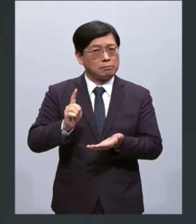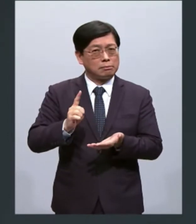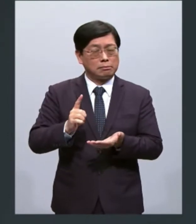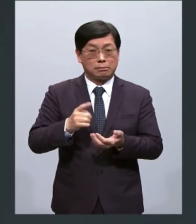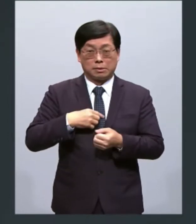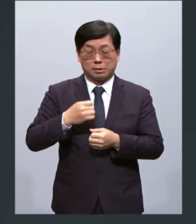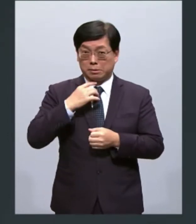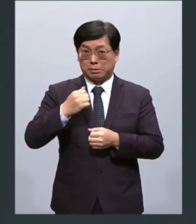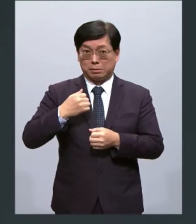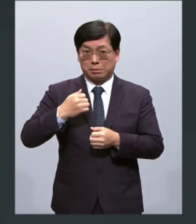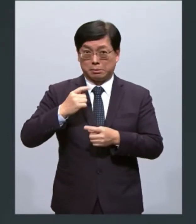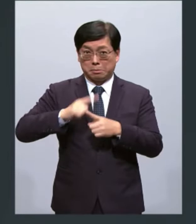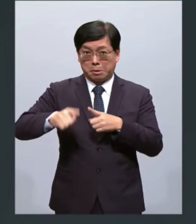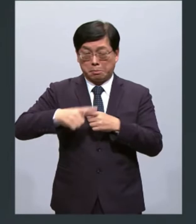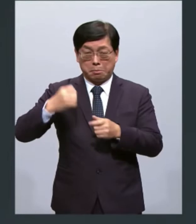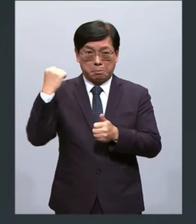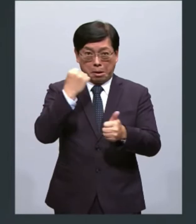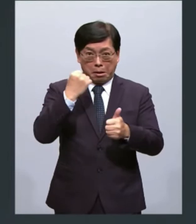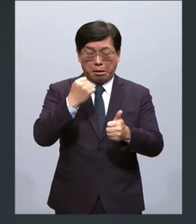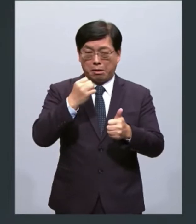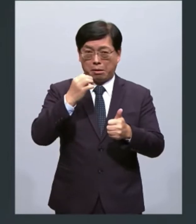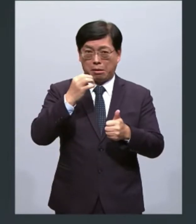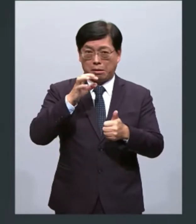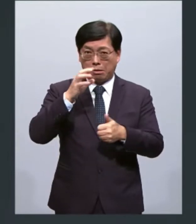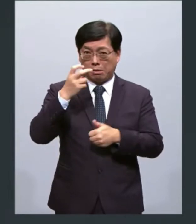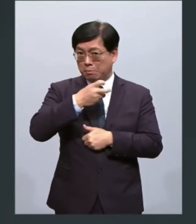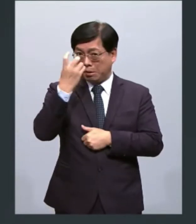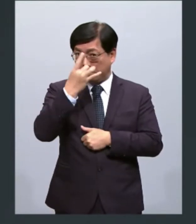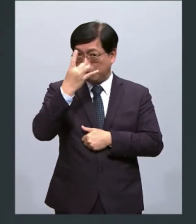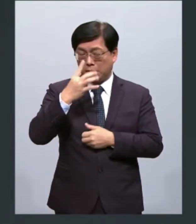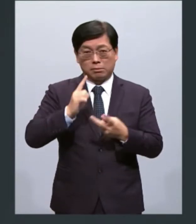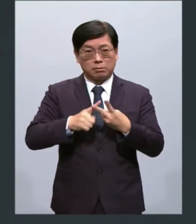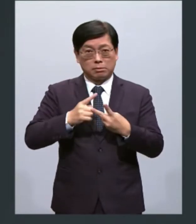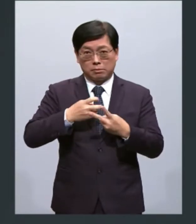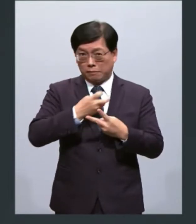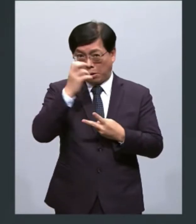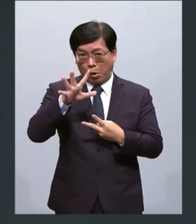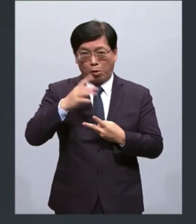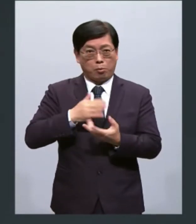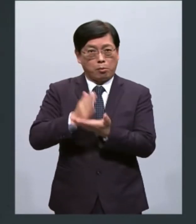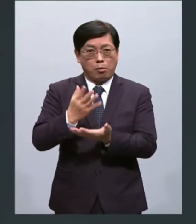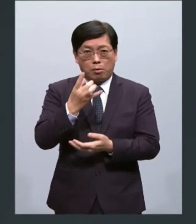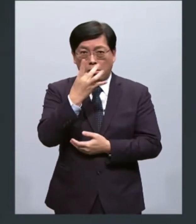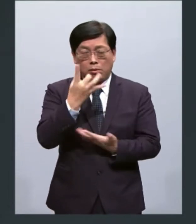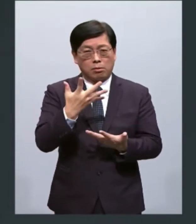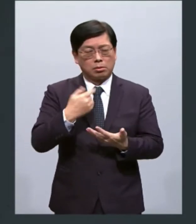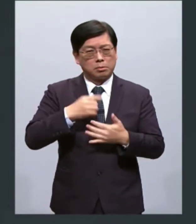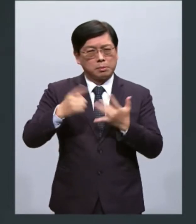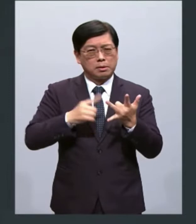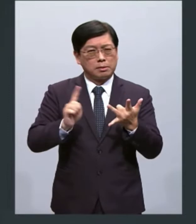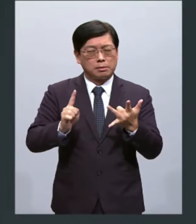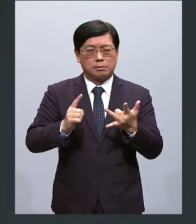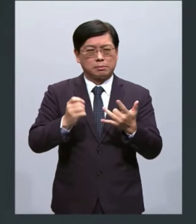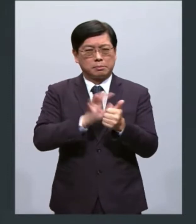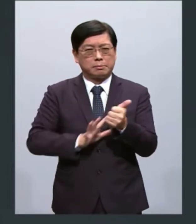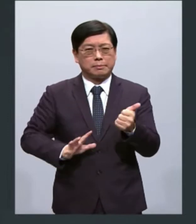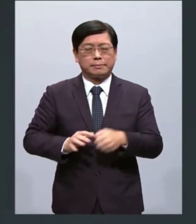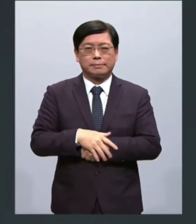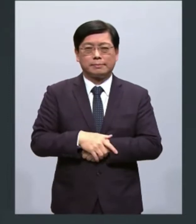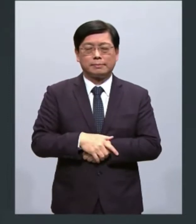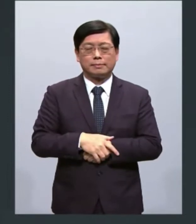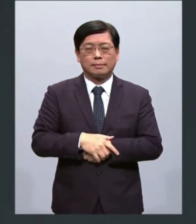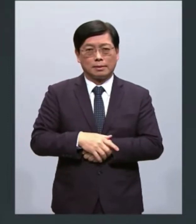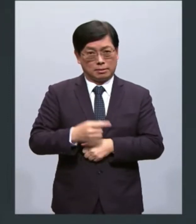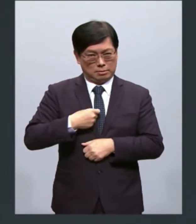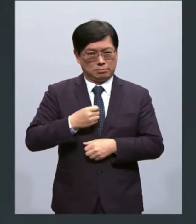拿着弹簧刀去学校不会被发现，发现了也不能阻止，还是我们缺了什么没有做才会这样？我